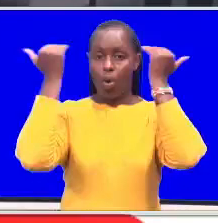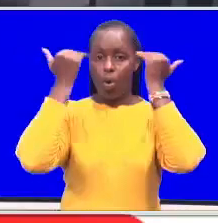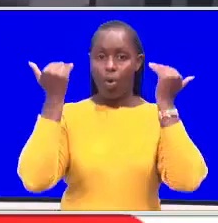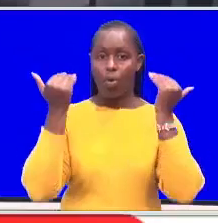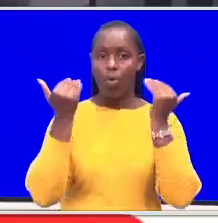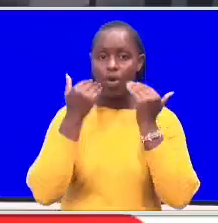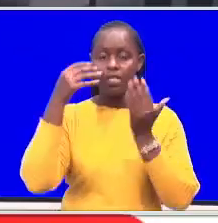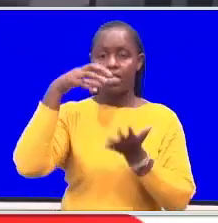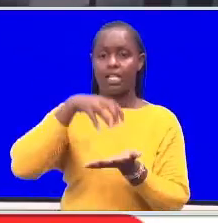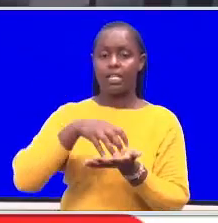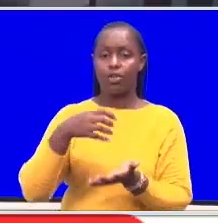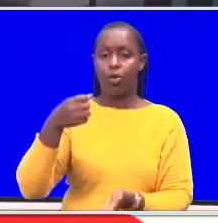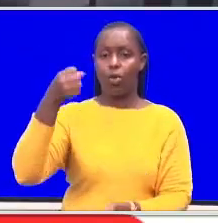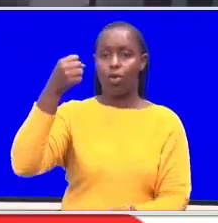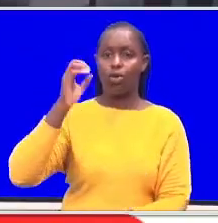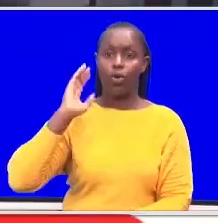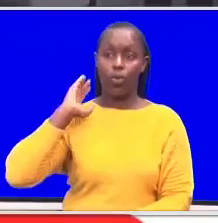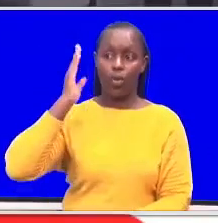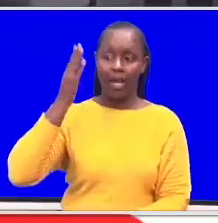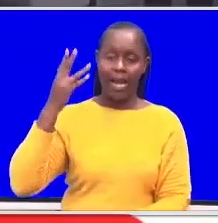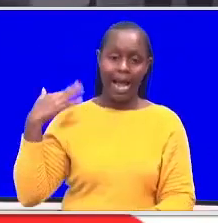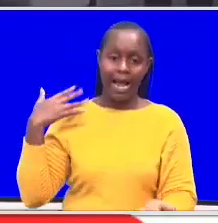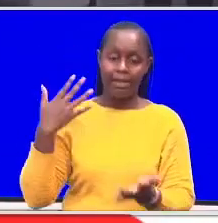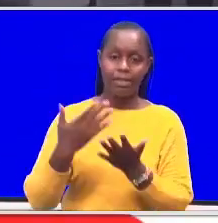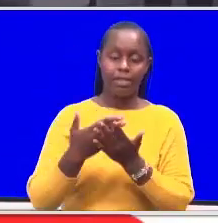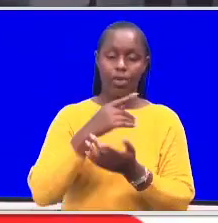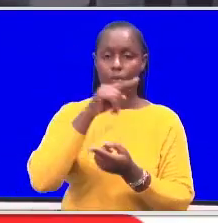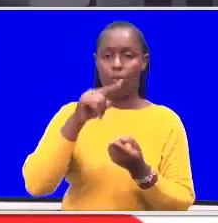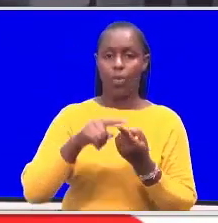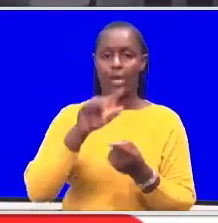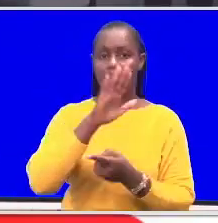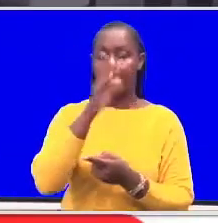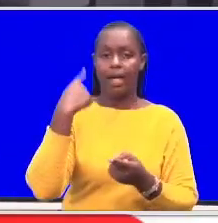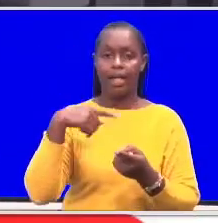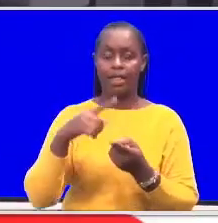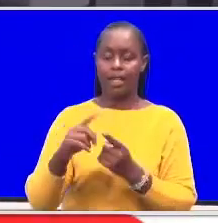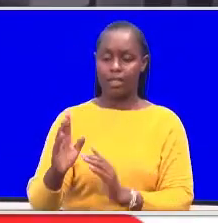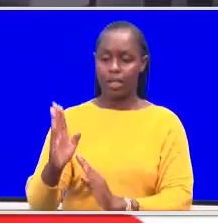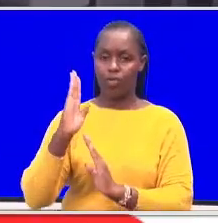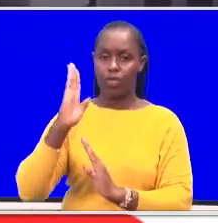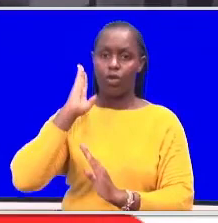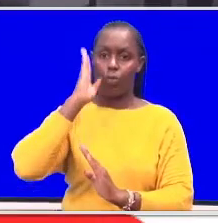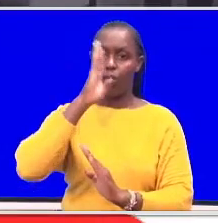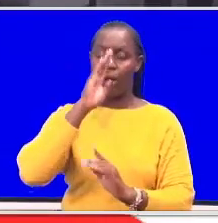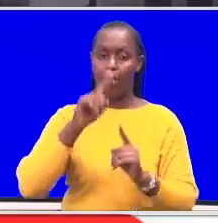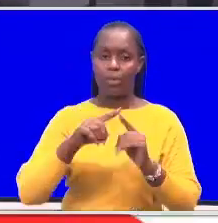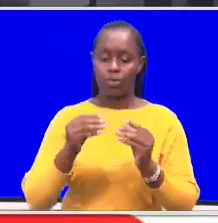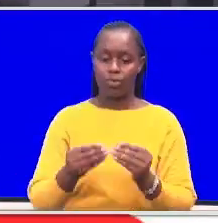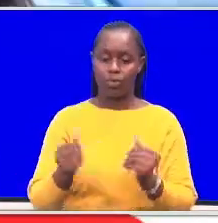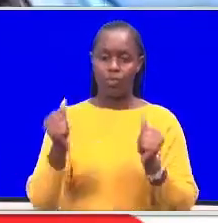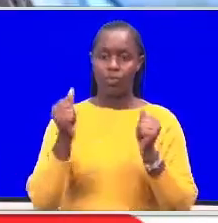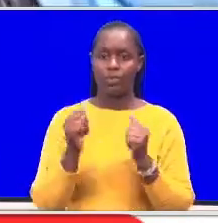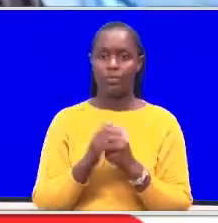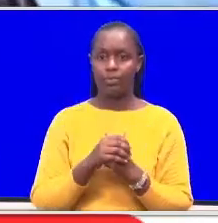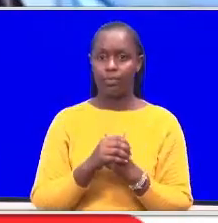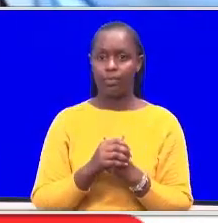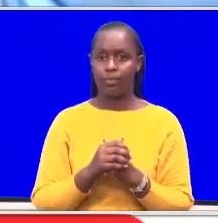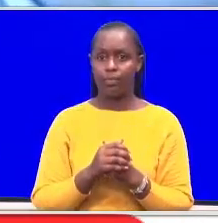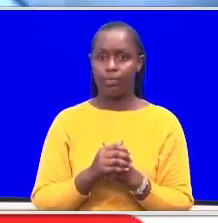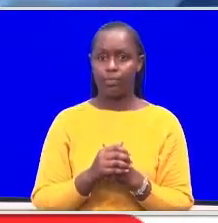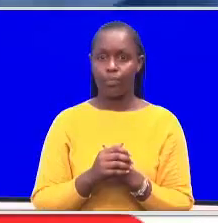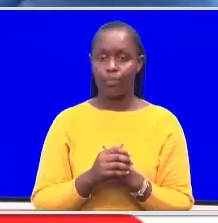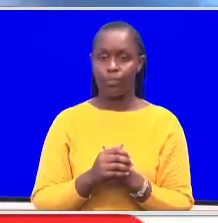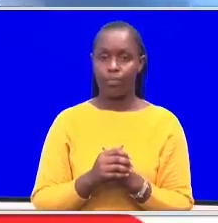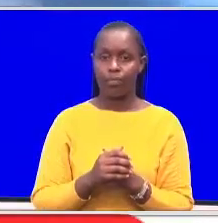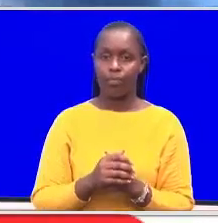zitasitishwa hadi pale ambapo usalama wao utapewa kipaumbele. Sheila Chelangat anaarifu zaidi. Maisha ya